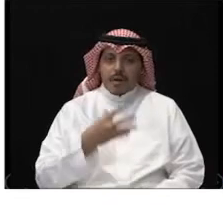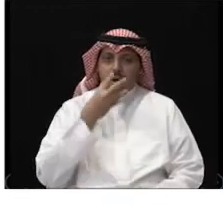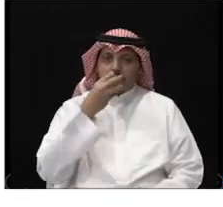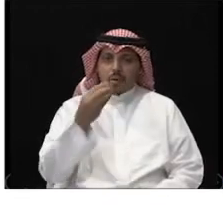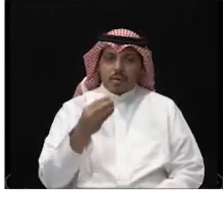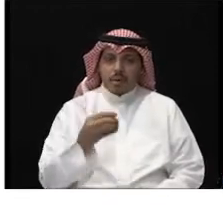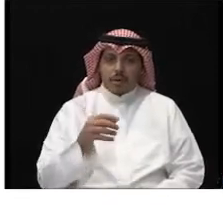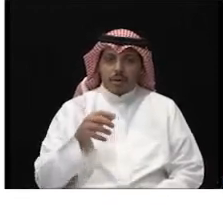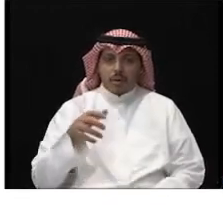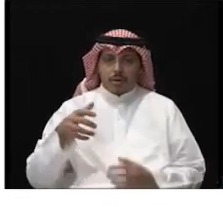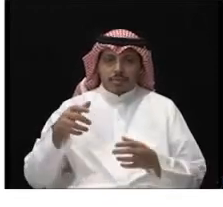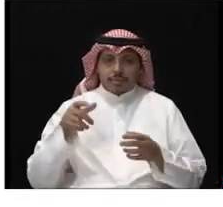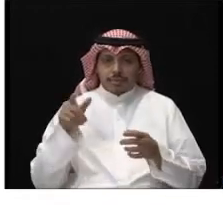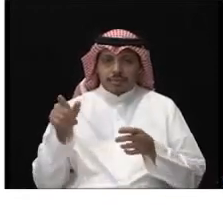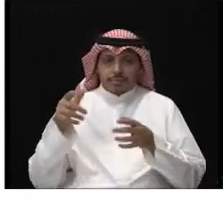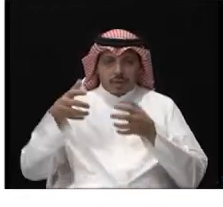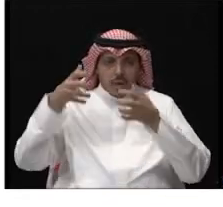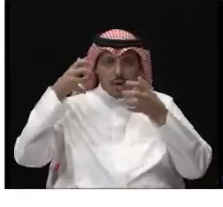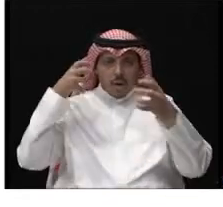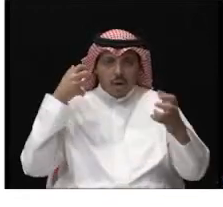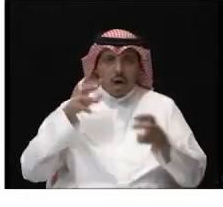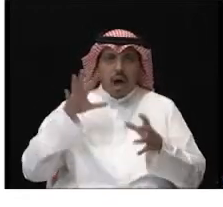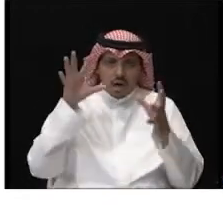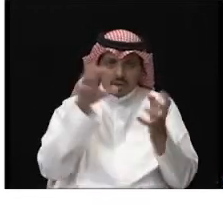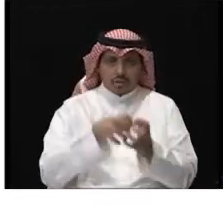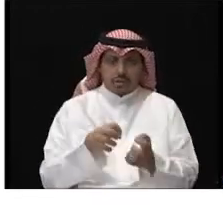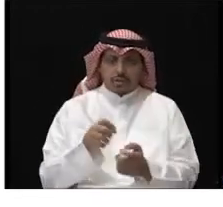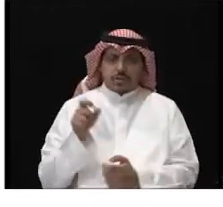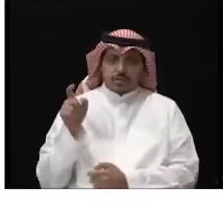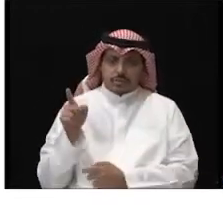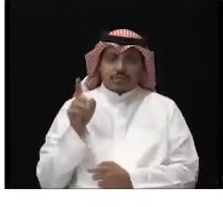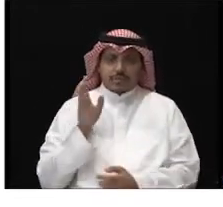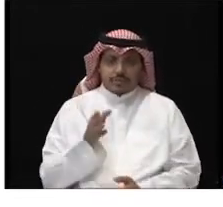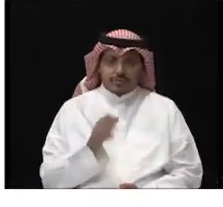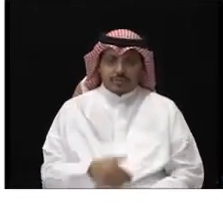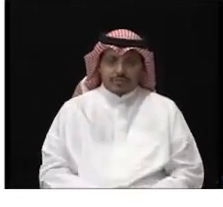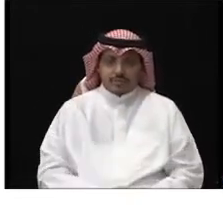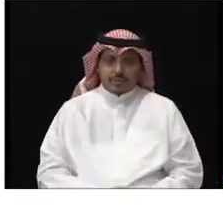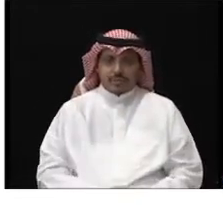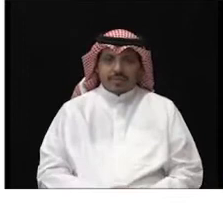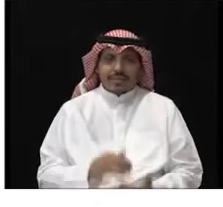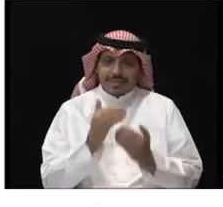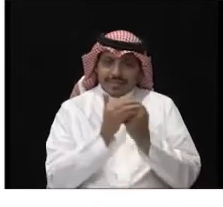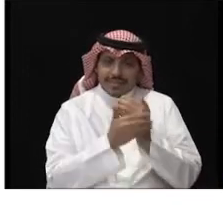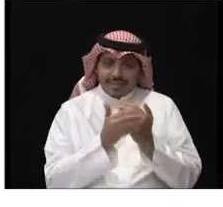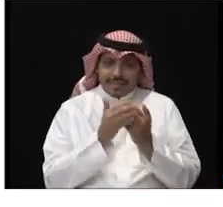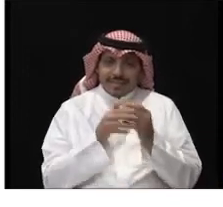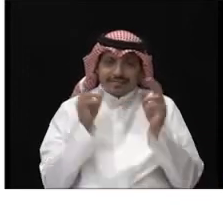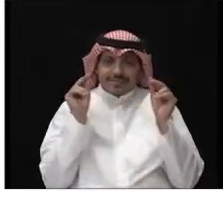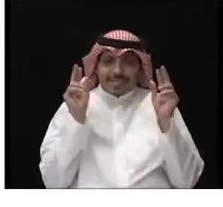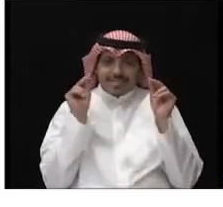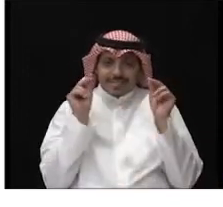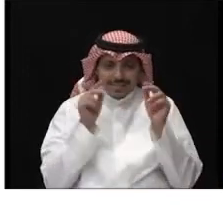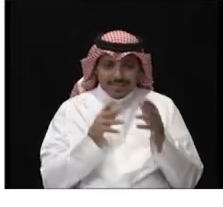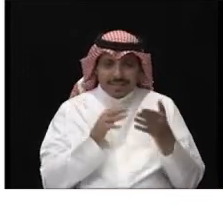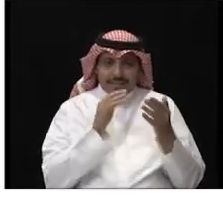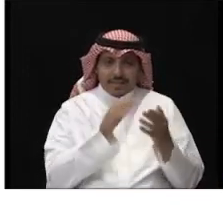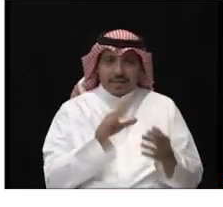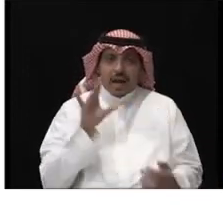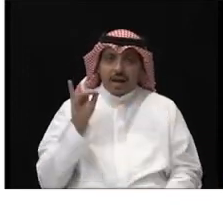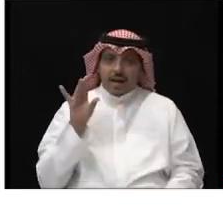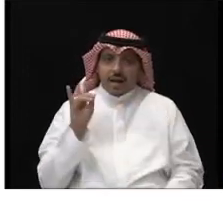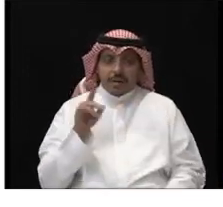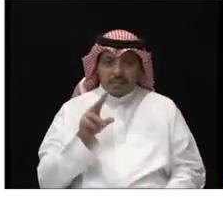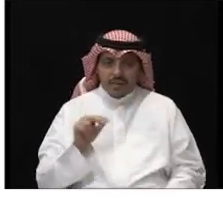حيوان مفترس، حيوان مفترس، وليس أليف، ليس مثل القطة وليس مثل الكلب،